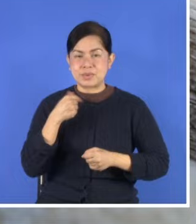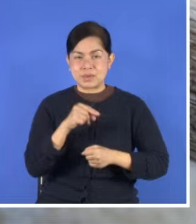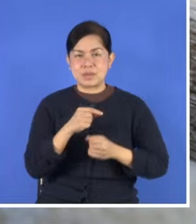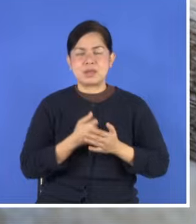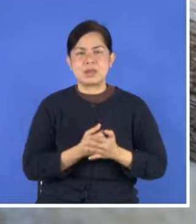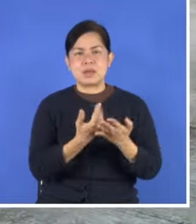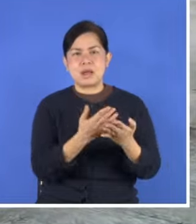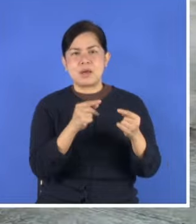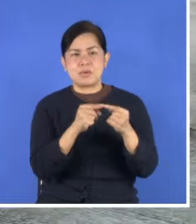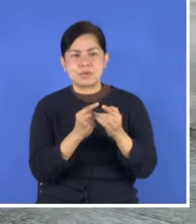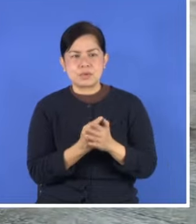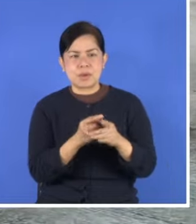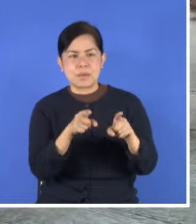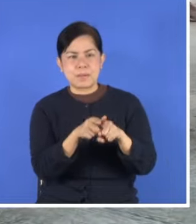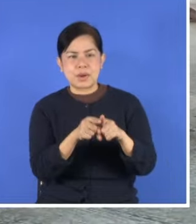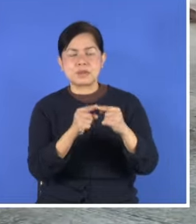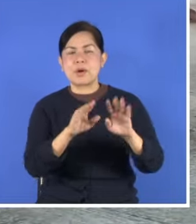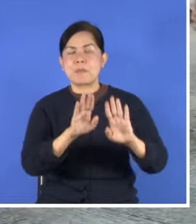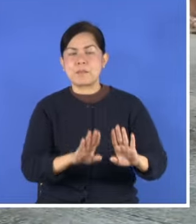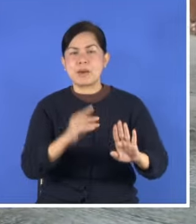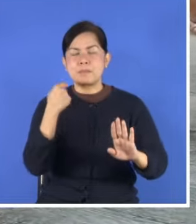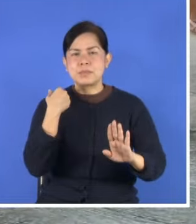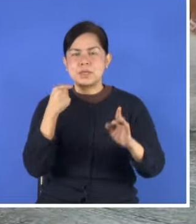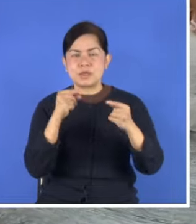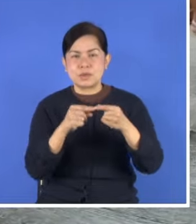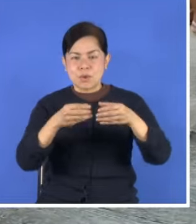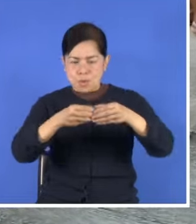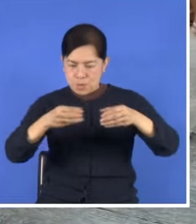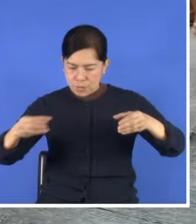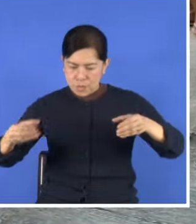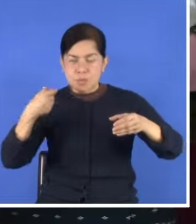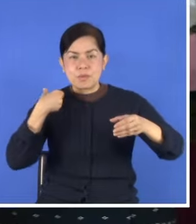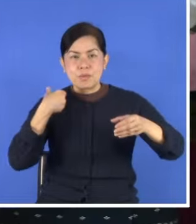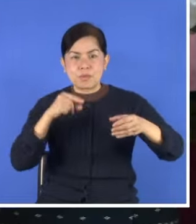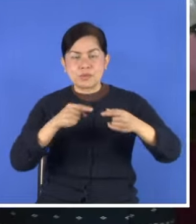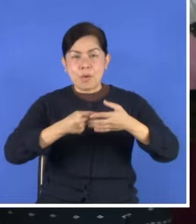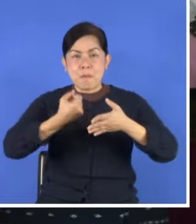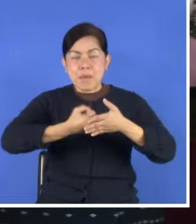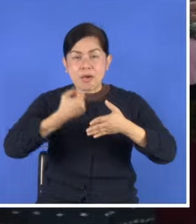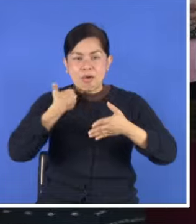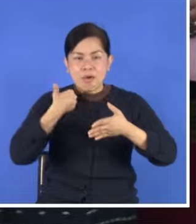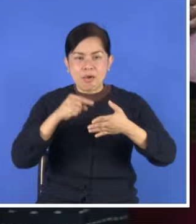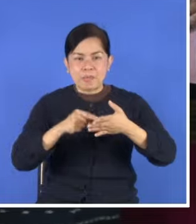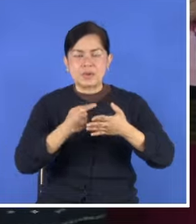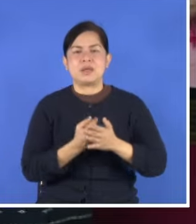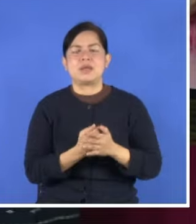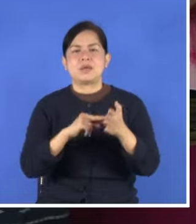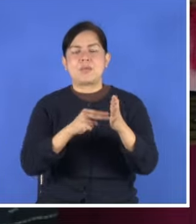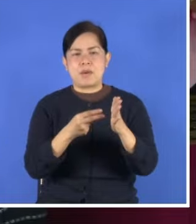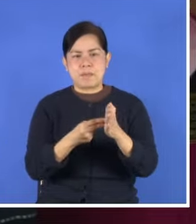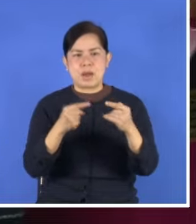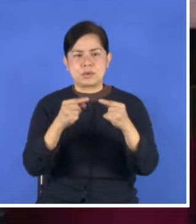เขาจะแกะกบจากลูกมะละกอเพื่อเป็นการสื่อสารว่านี่ออกพรรษาแล้วนะนะจ๊ะ